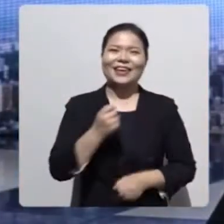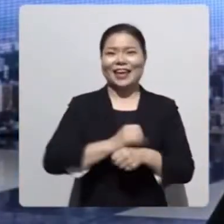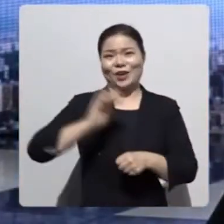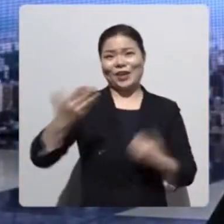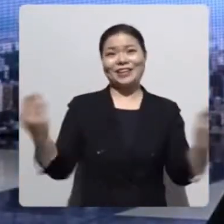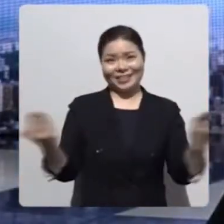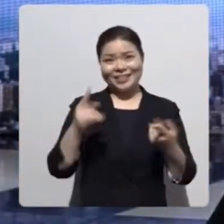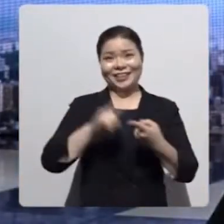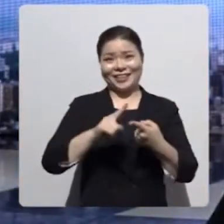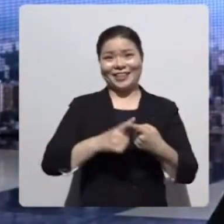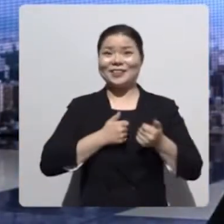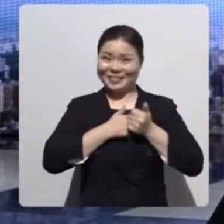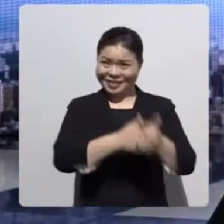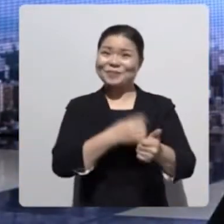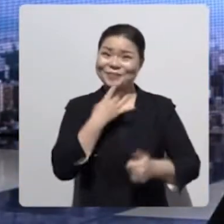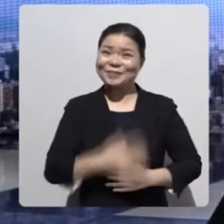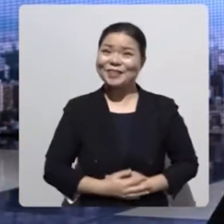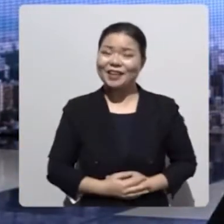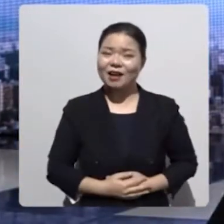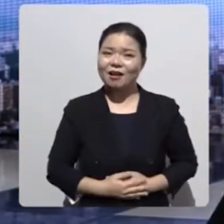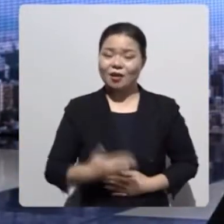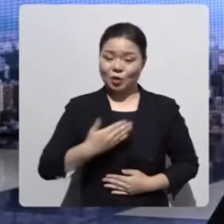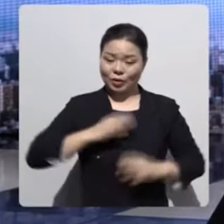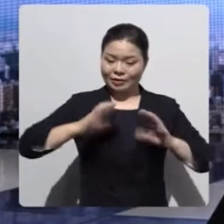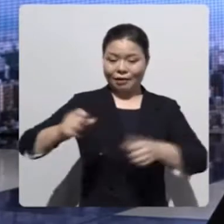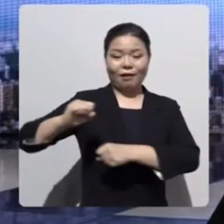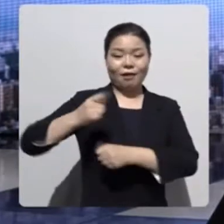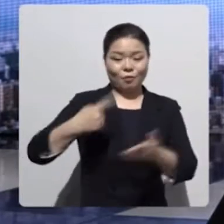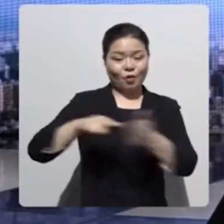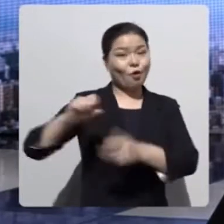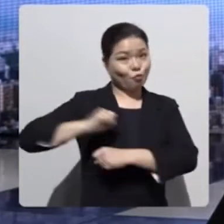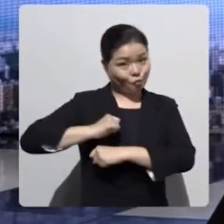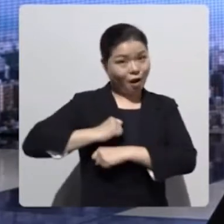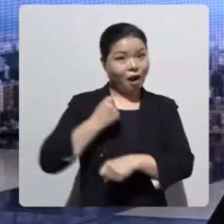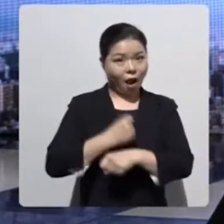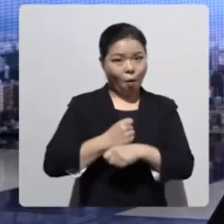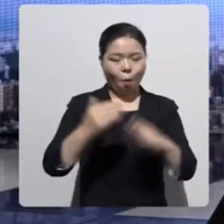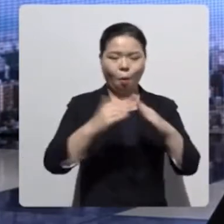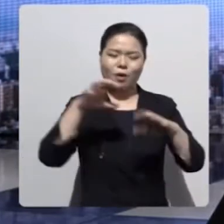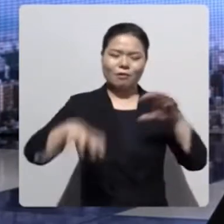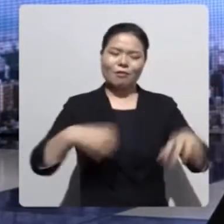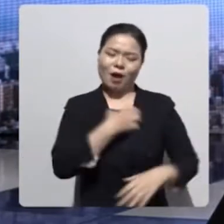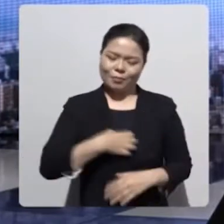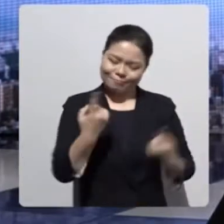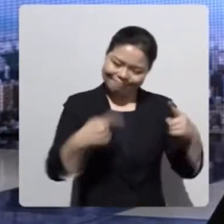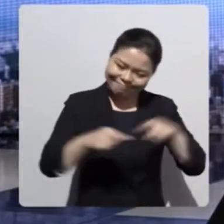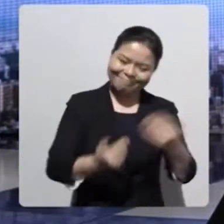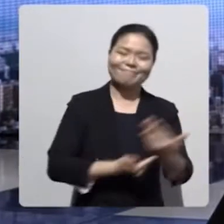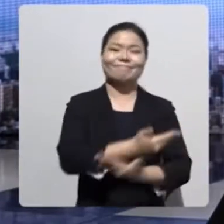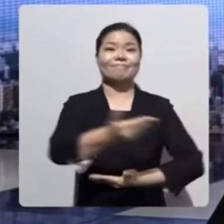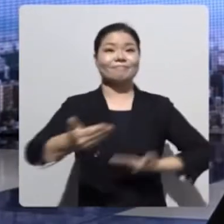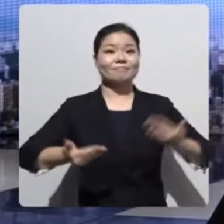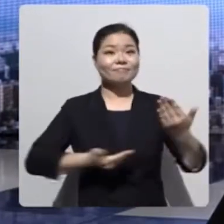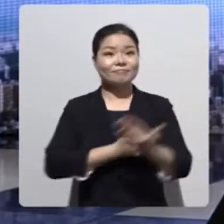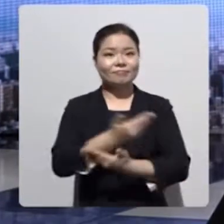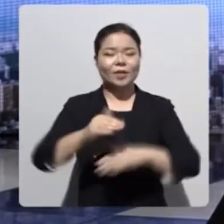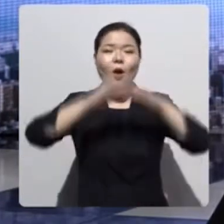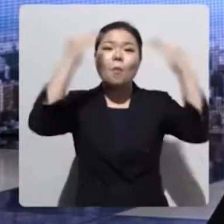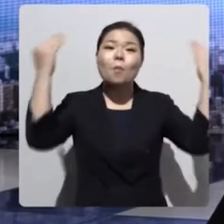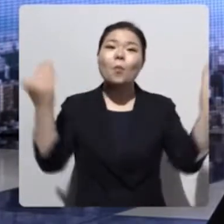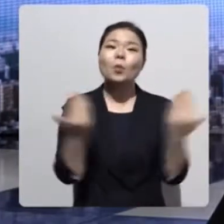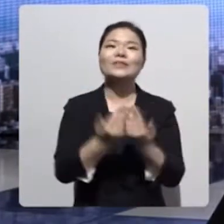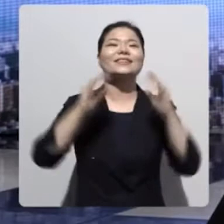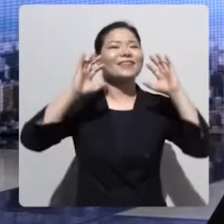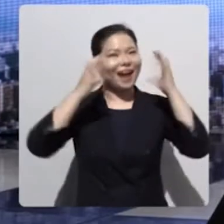뿐입니다. 저는 국방의 의무를 다하고 이웃의 아픔을 함께 나누고 모든